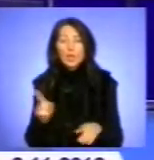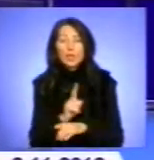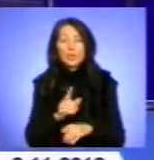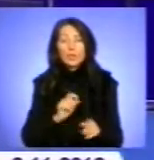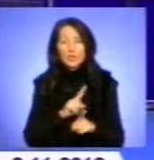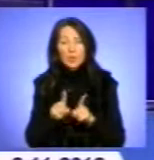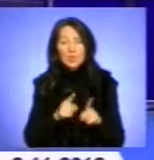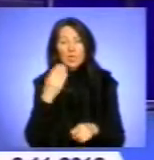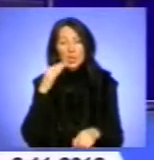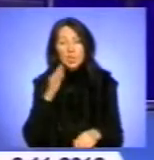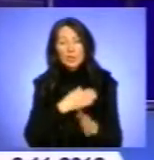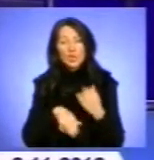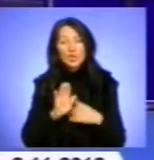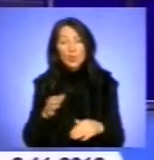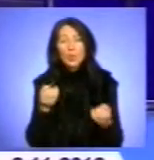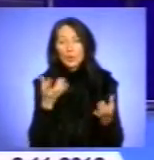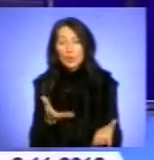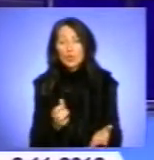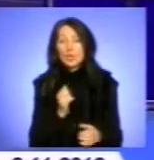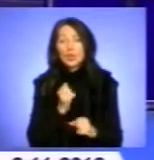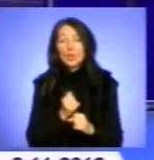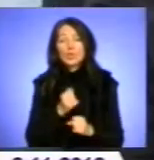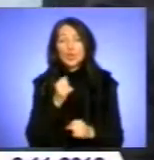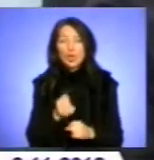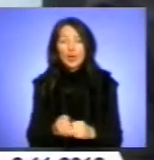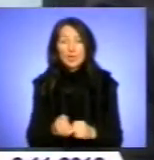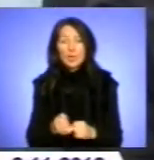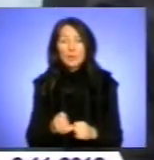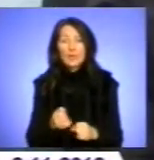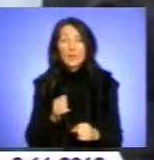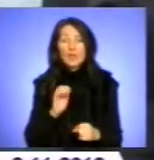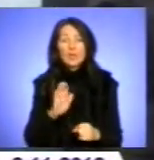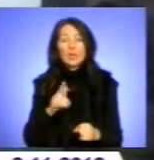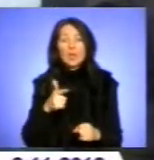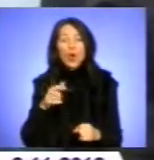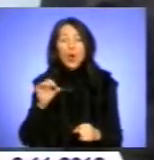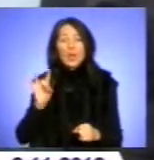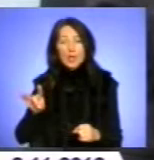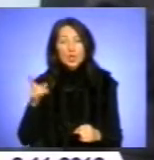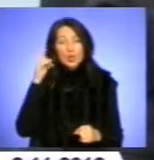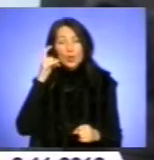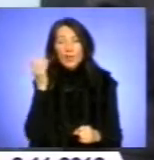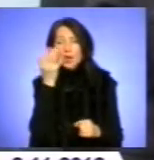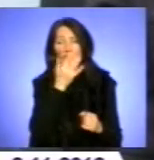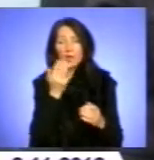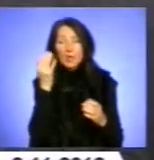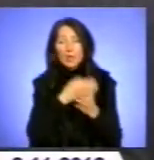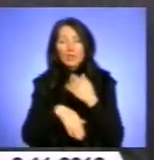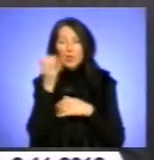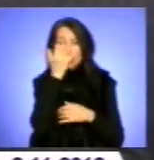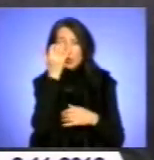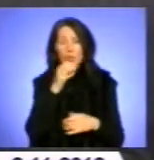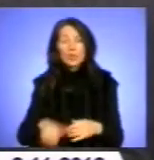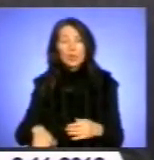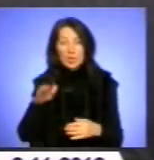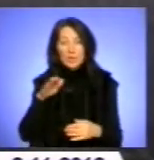і інвалідам буде простіше працевлаштуватися. Валентин Нагорян з Чорткова, інвалід по зору з дитинства. Проте, каже